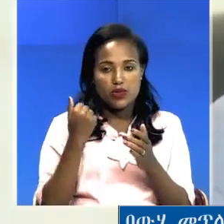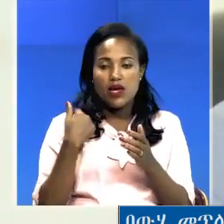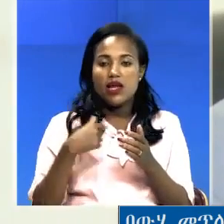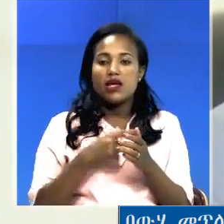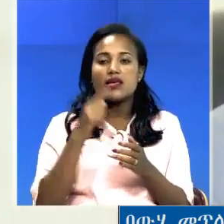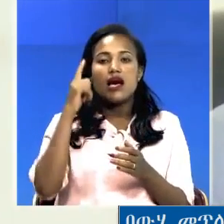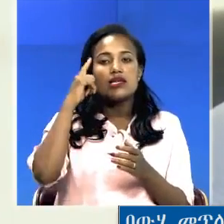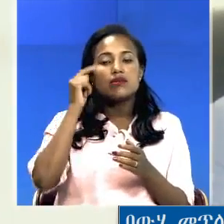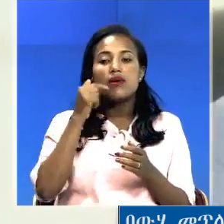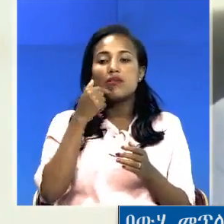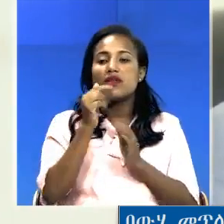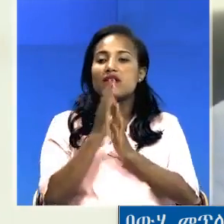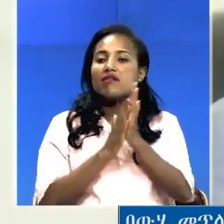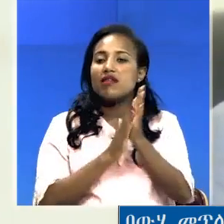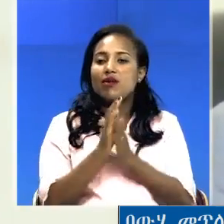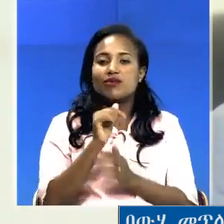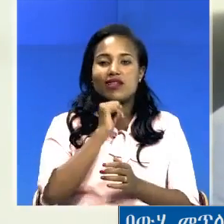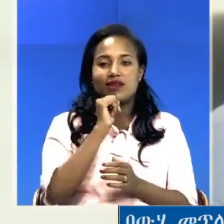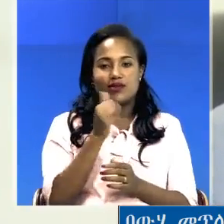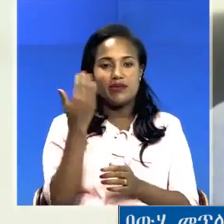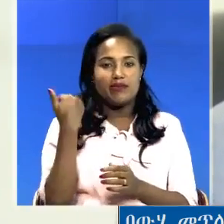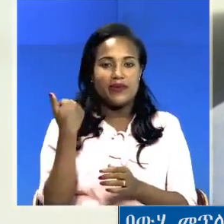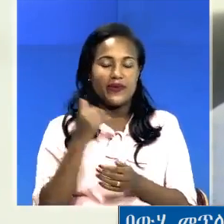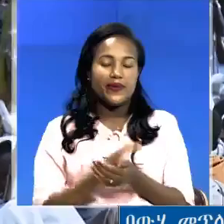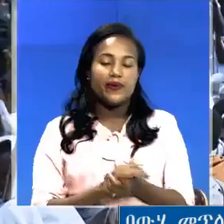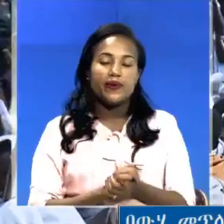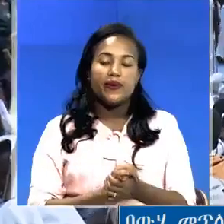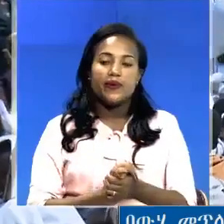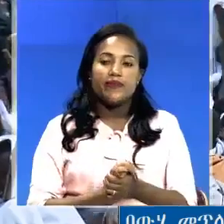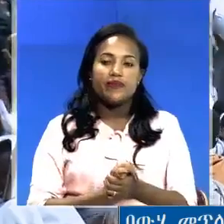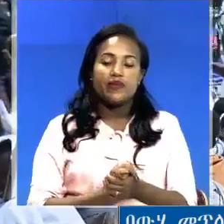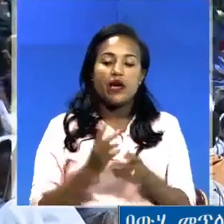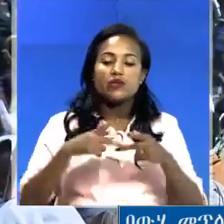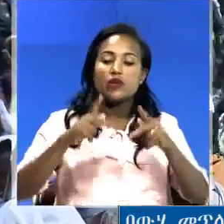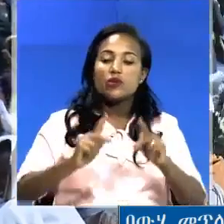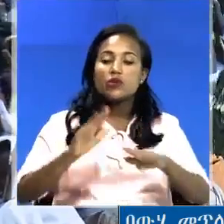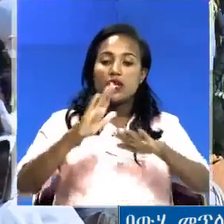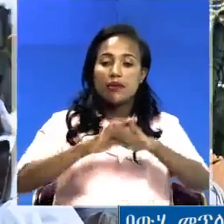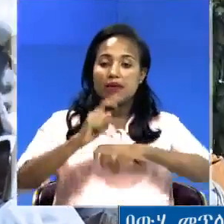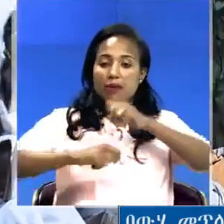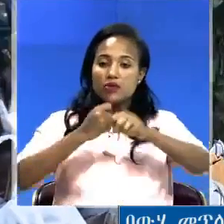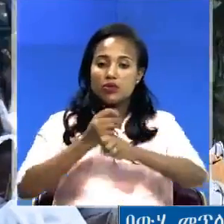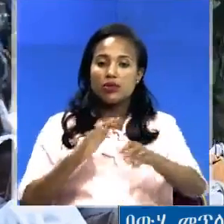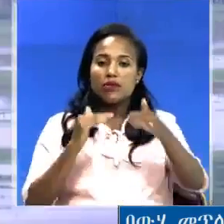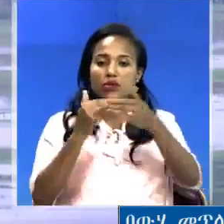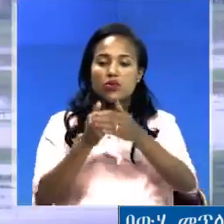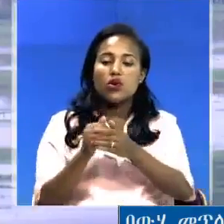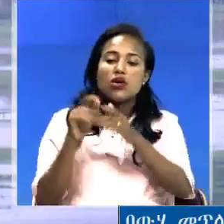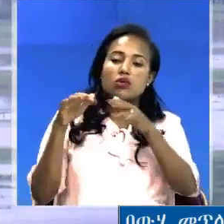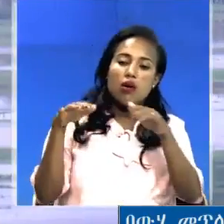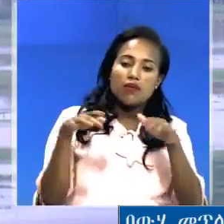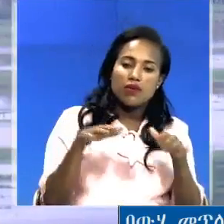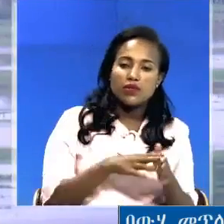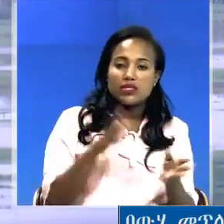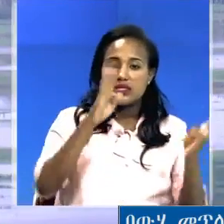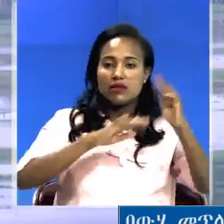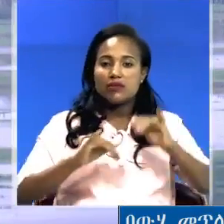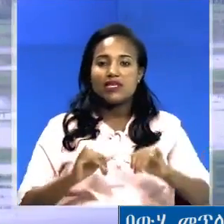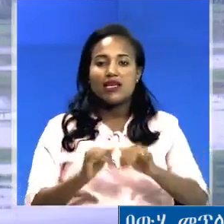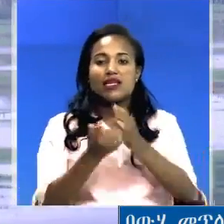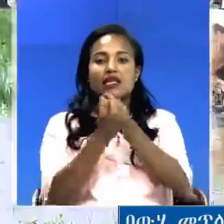የሚል ፍላጎት አልነበራቸውም ጥርጣሬውም ማለት ነው። አርሶ አደሮች ላይ በየአመቱ የሚደርሰውን የውሃ መጥለቅለቅ ችግር በዘላቂነት